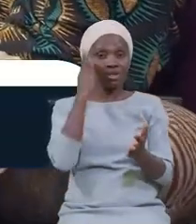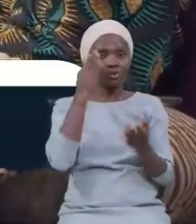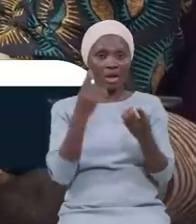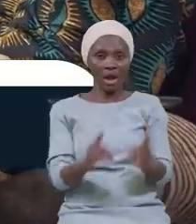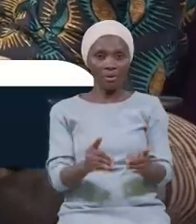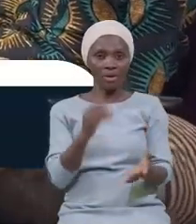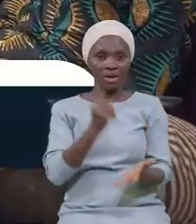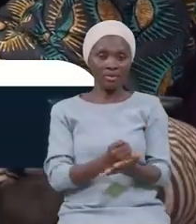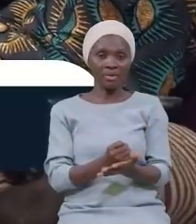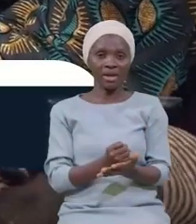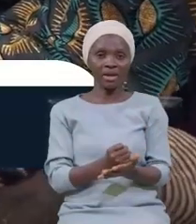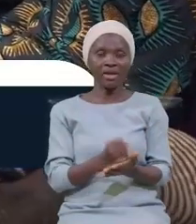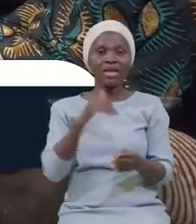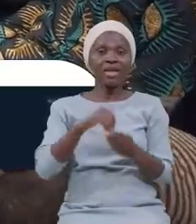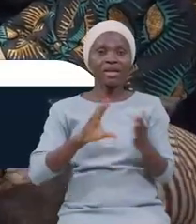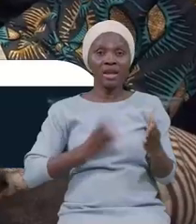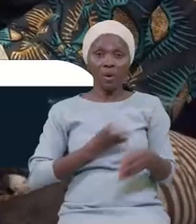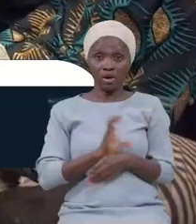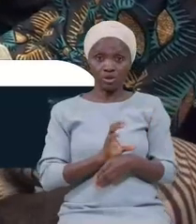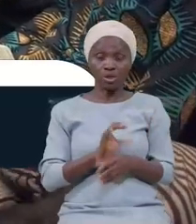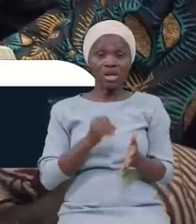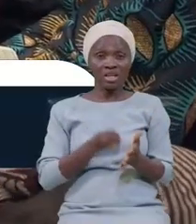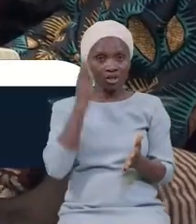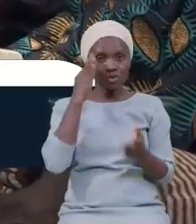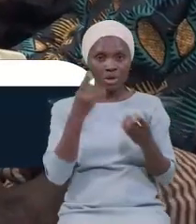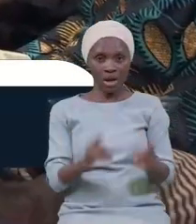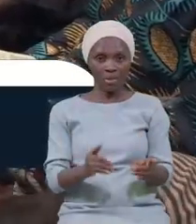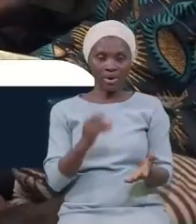s'accomplir. Dans notre église, cela va s'accomplir.